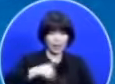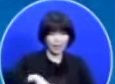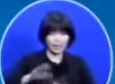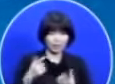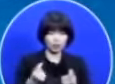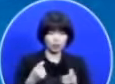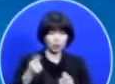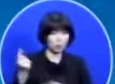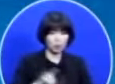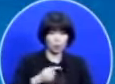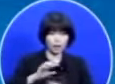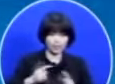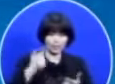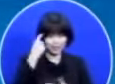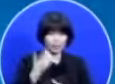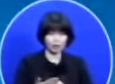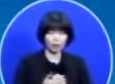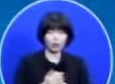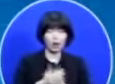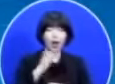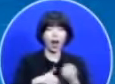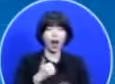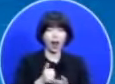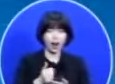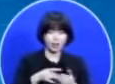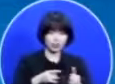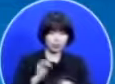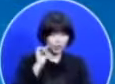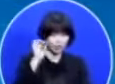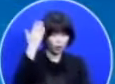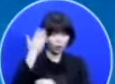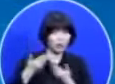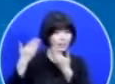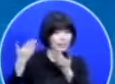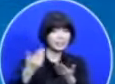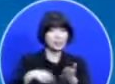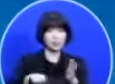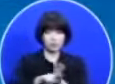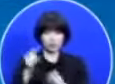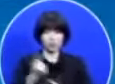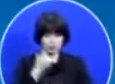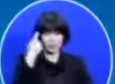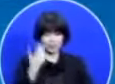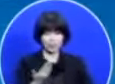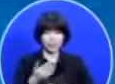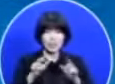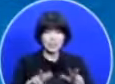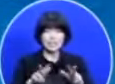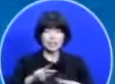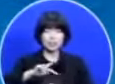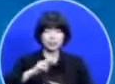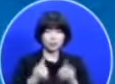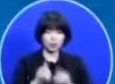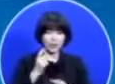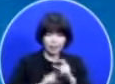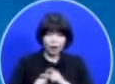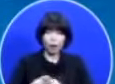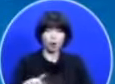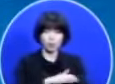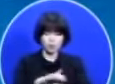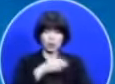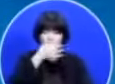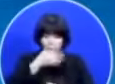아니잖아요 하나님께 영광 돌리기 위하여 왔잖아요 지금보다 더 훨씬 더 불편하고 힘들어도